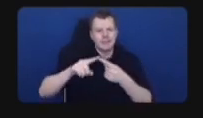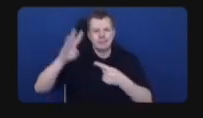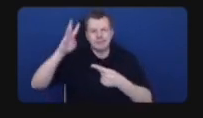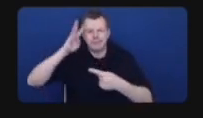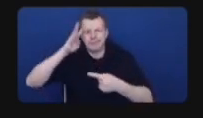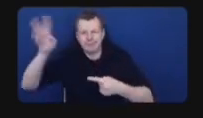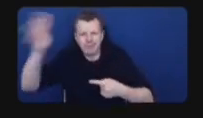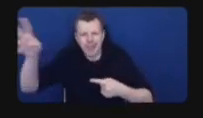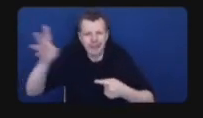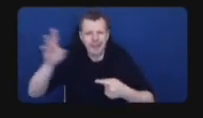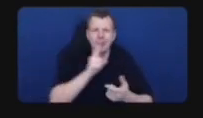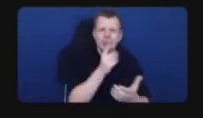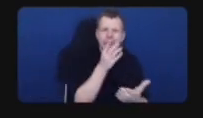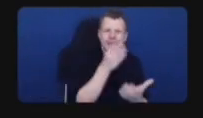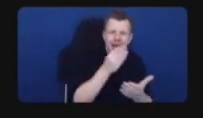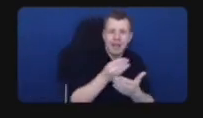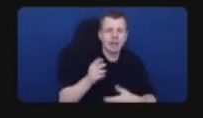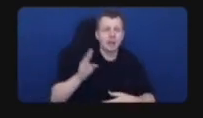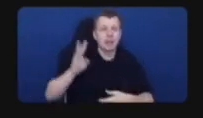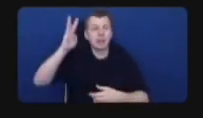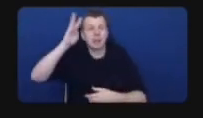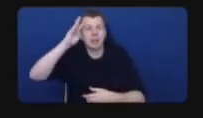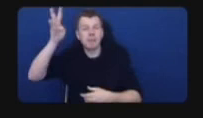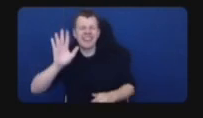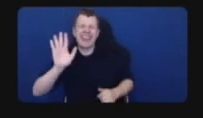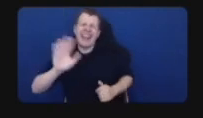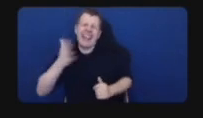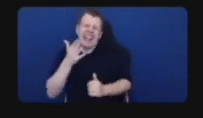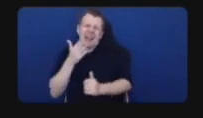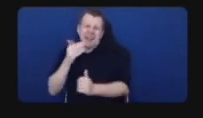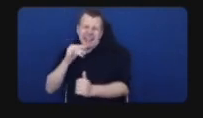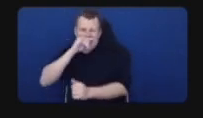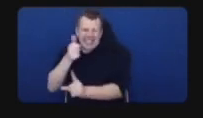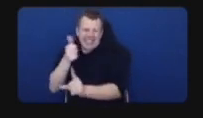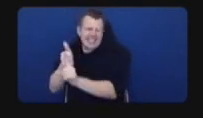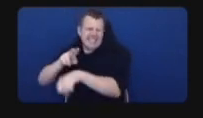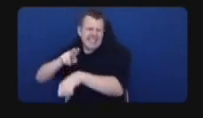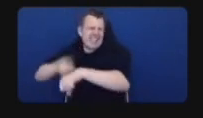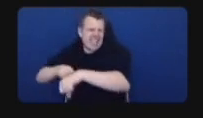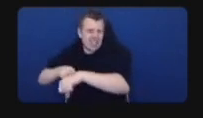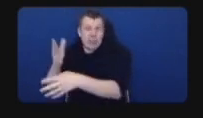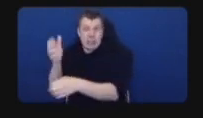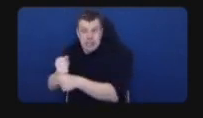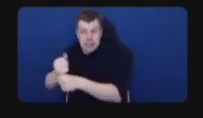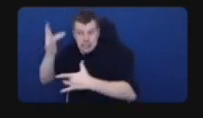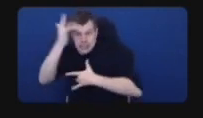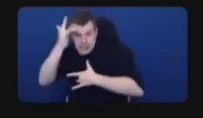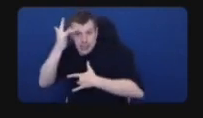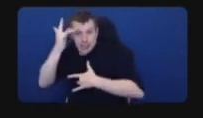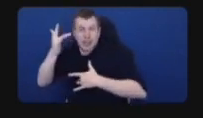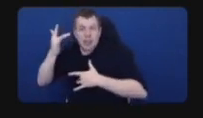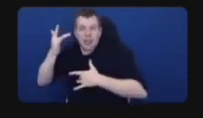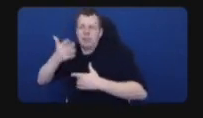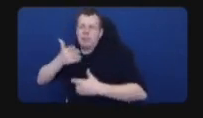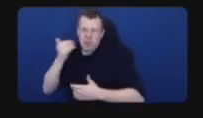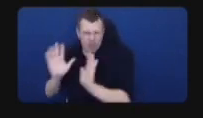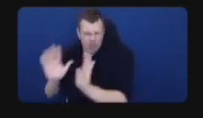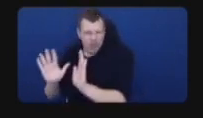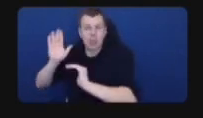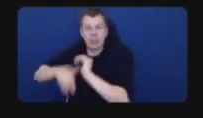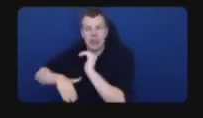好, 现在说一下一些关于一些, 一些, 谣言和事实。 有人说是,